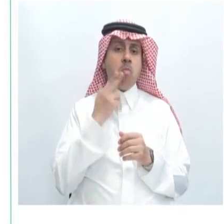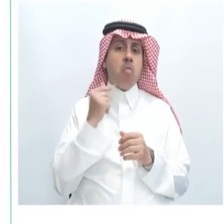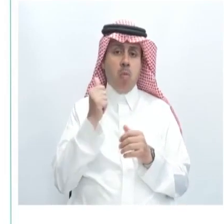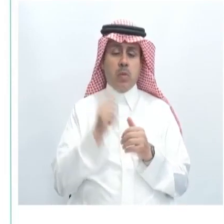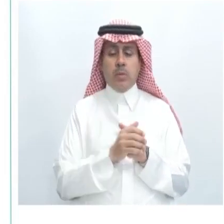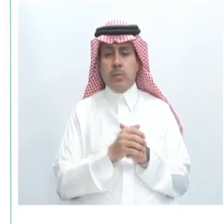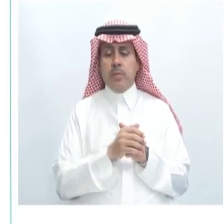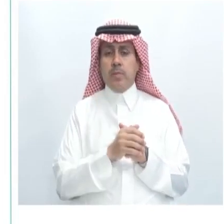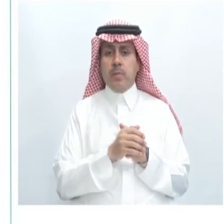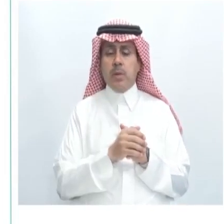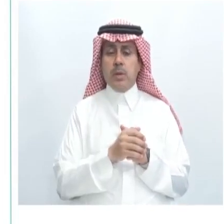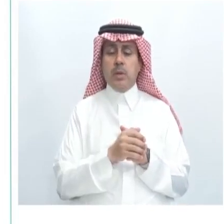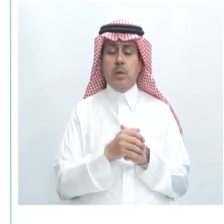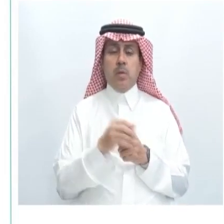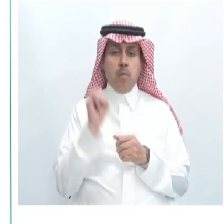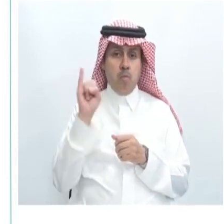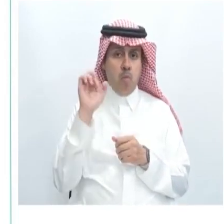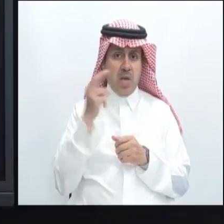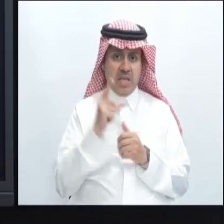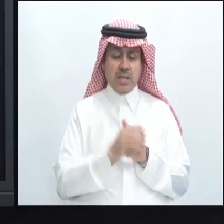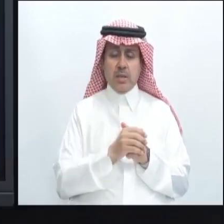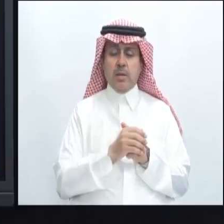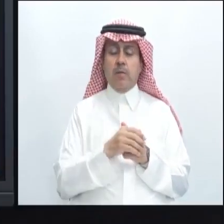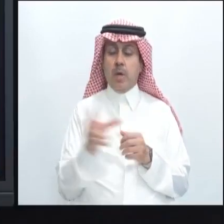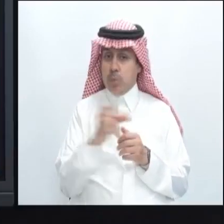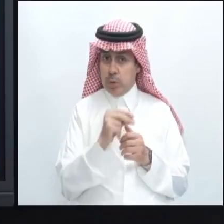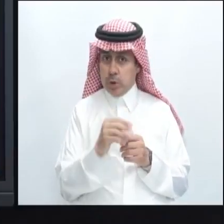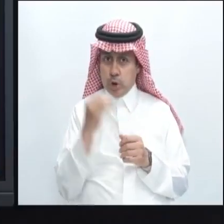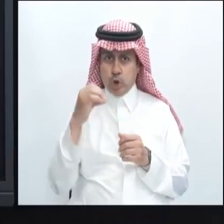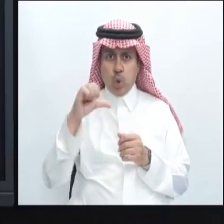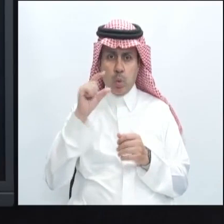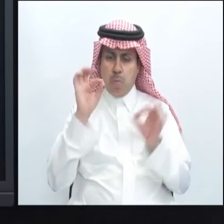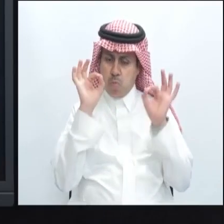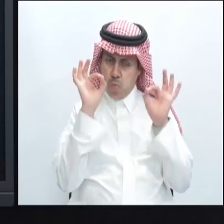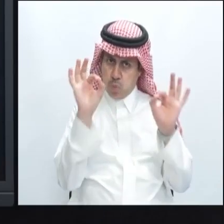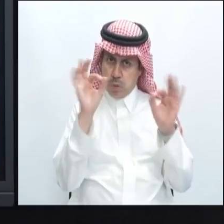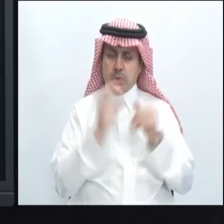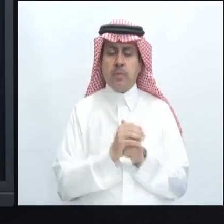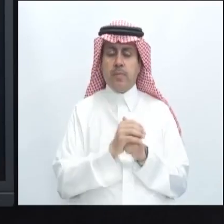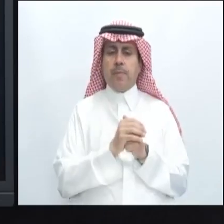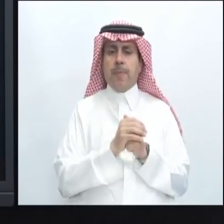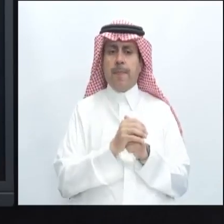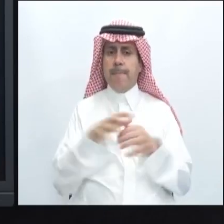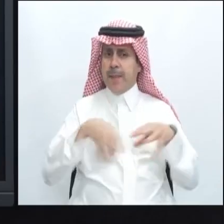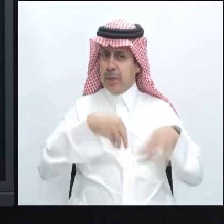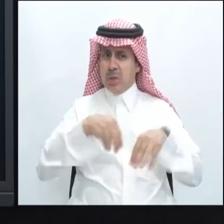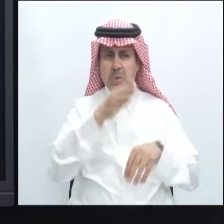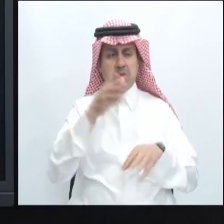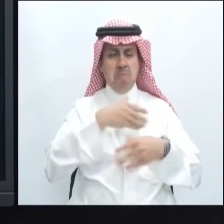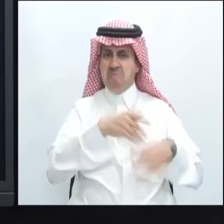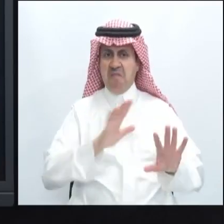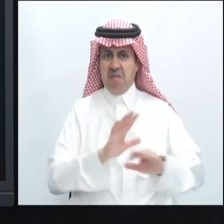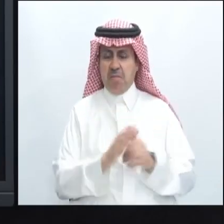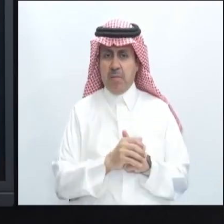الى التسويق هل يكفي التميز في المنتج او جوده المنتج او الخدمه فقط دون الحاجه تسويق